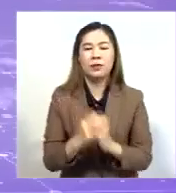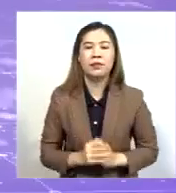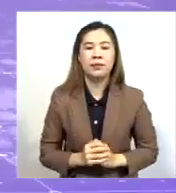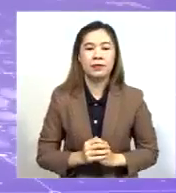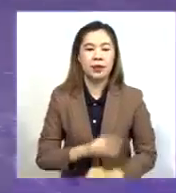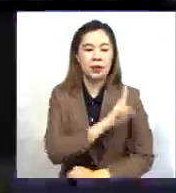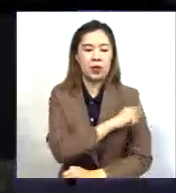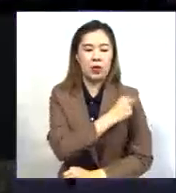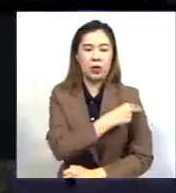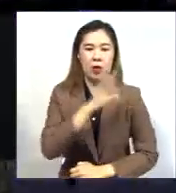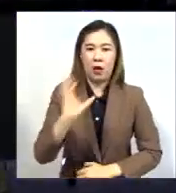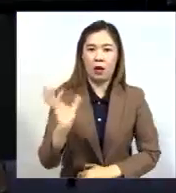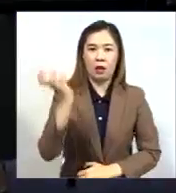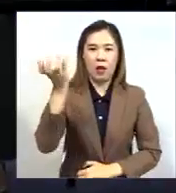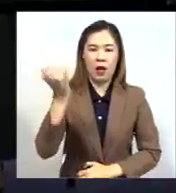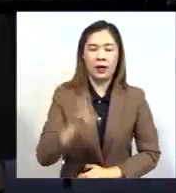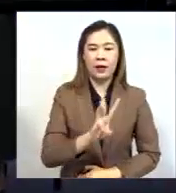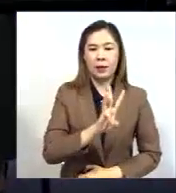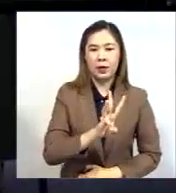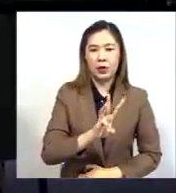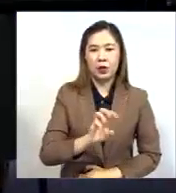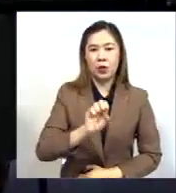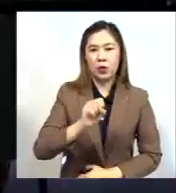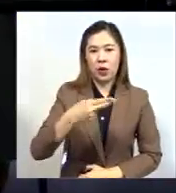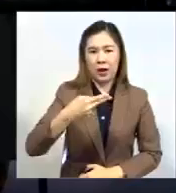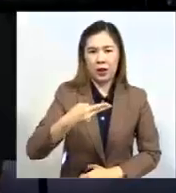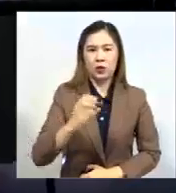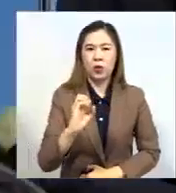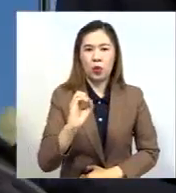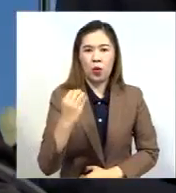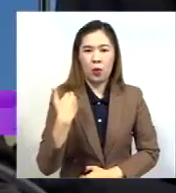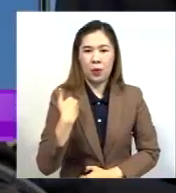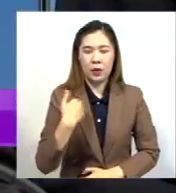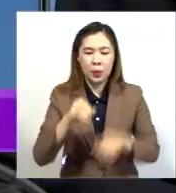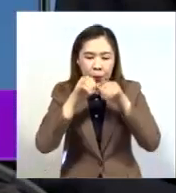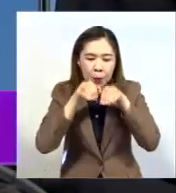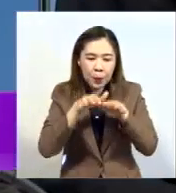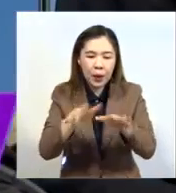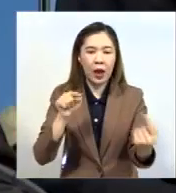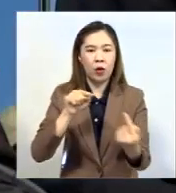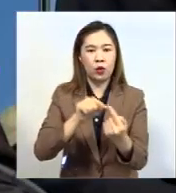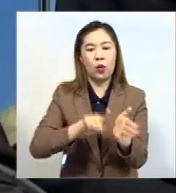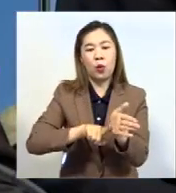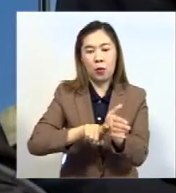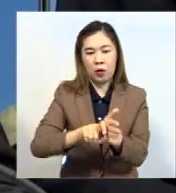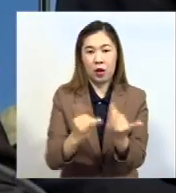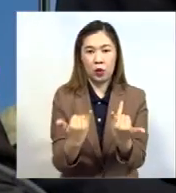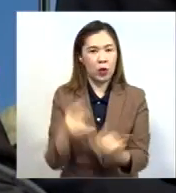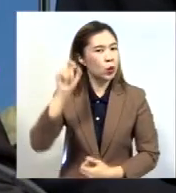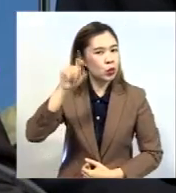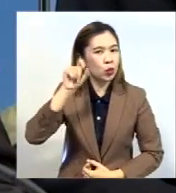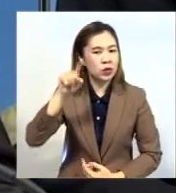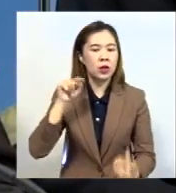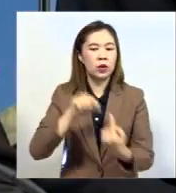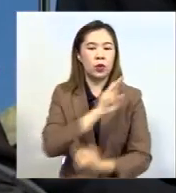องค์การอนามัยโลกหรือ WHO ได้ประกาศให้การแพร่ระบาดของเชื้อไวรัสโคโรนาสายพันธุ์ใหม่เป็นภาวะฉุกเฉินด้านส